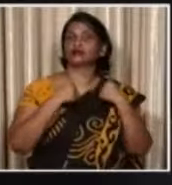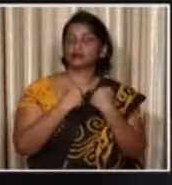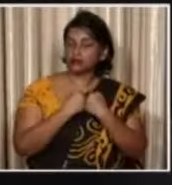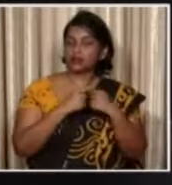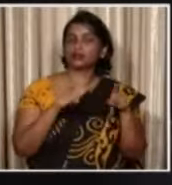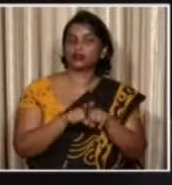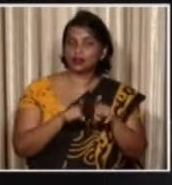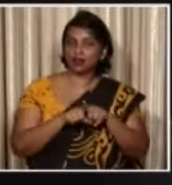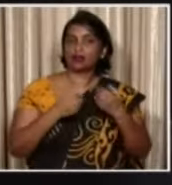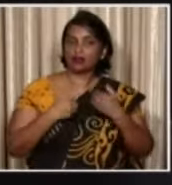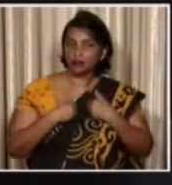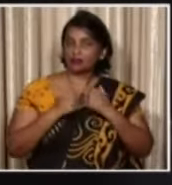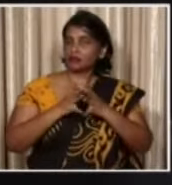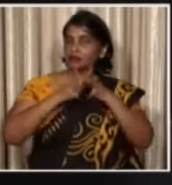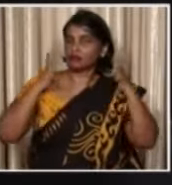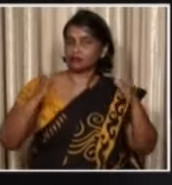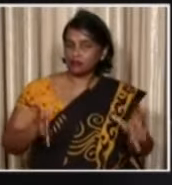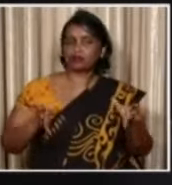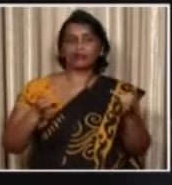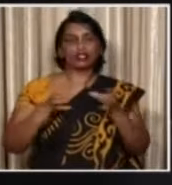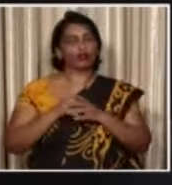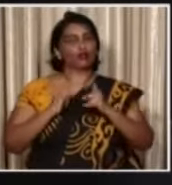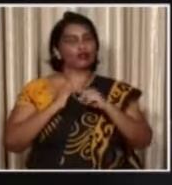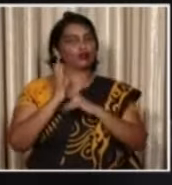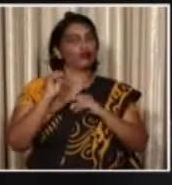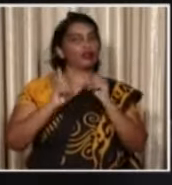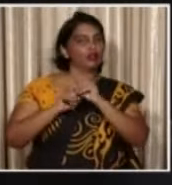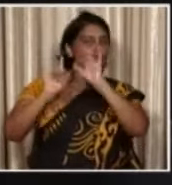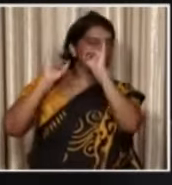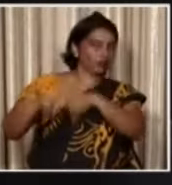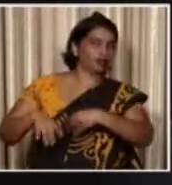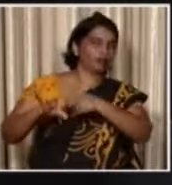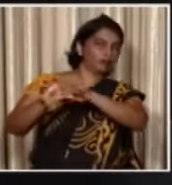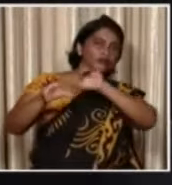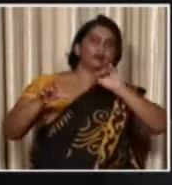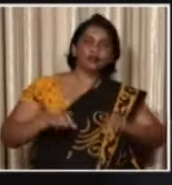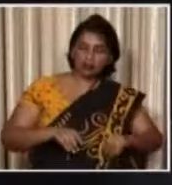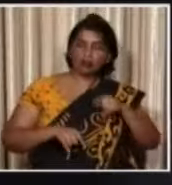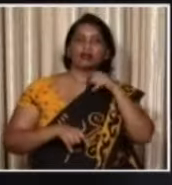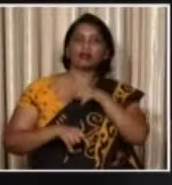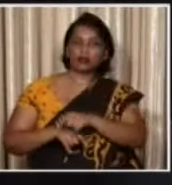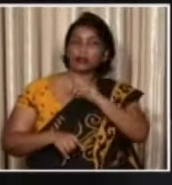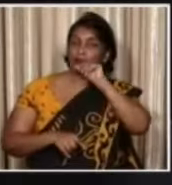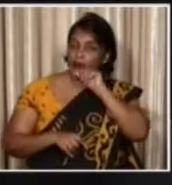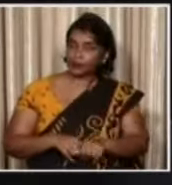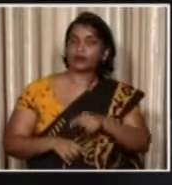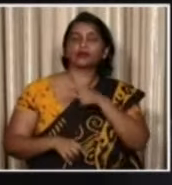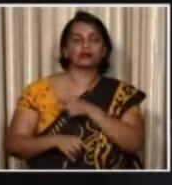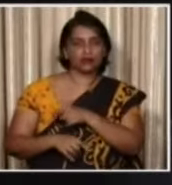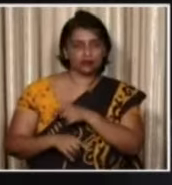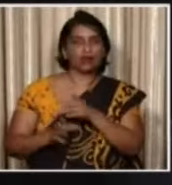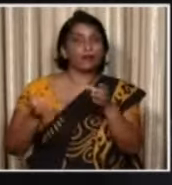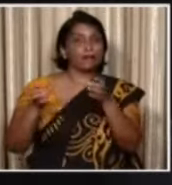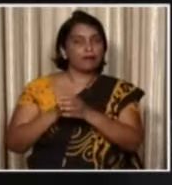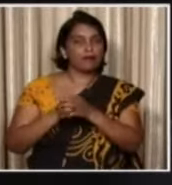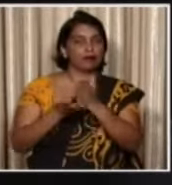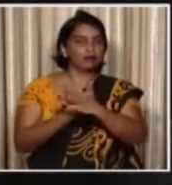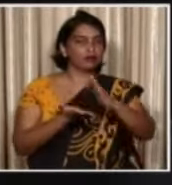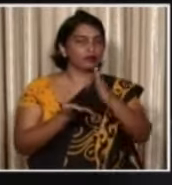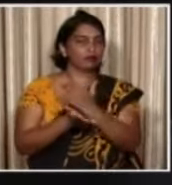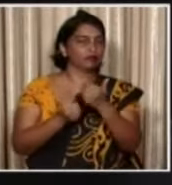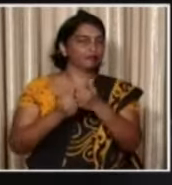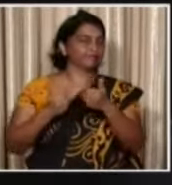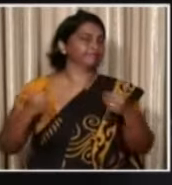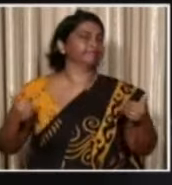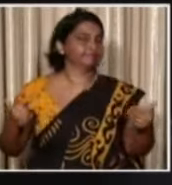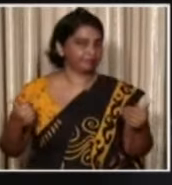yet Apiati Bahutareak Dena Exa Jatika Pakshe Nivatvimat Samagatamai Etta Vashem Pakshe Dekadavime Atartiak